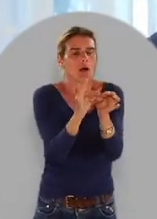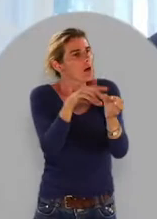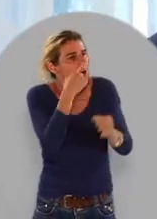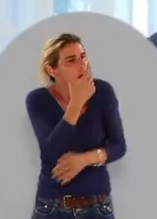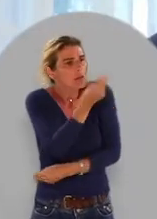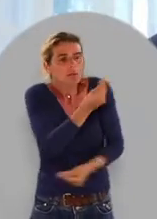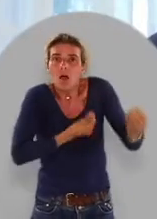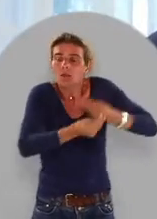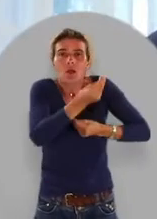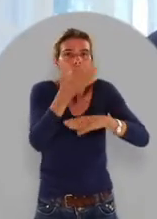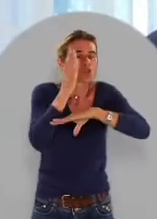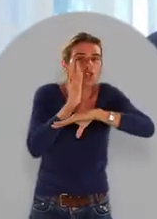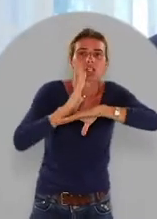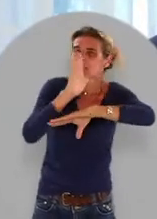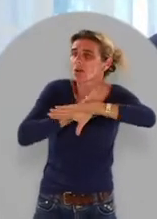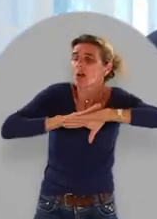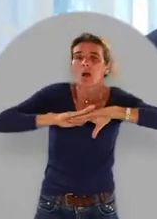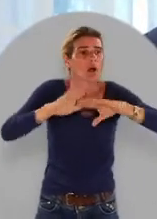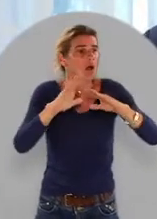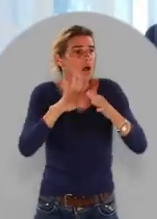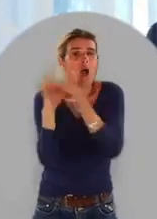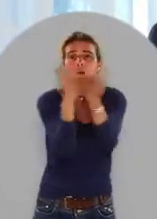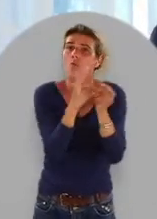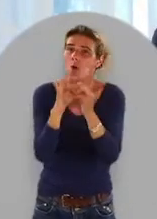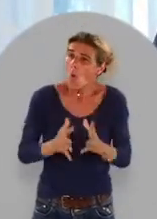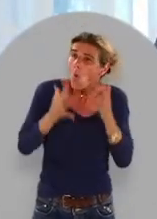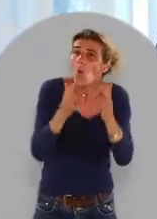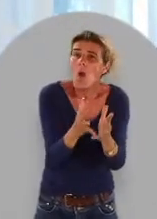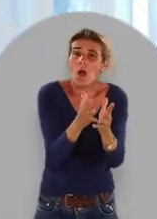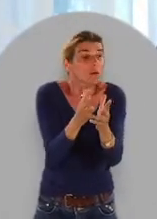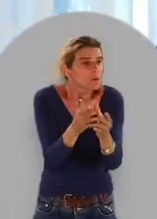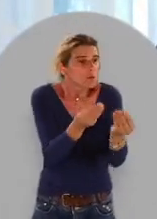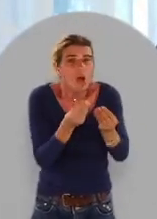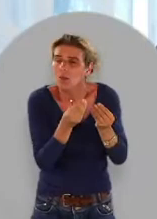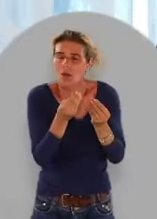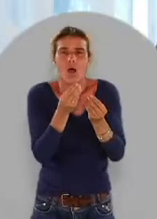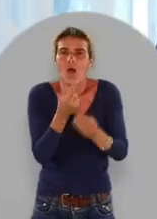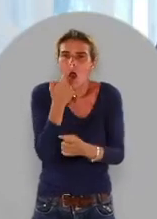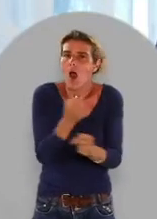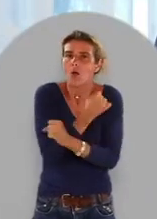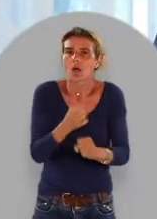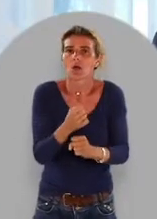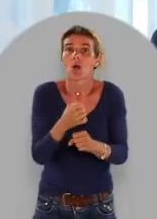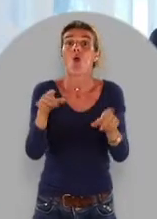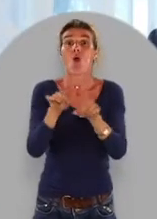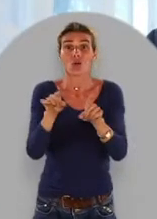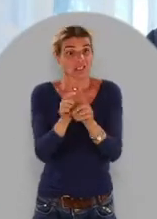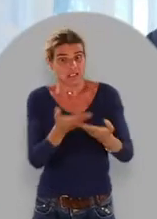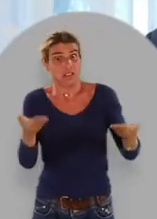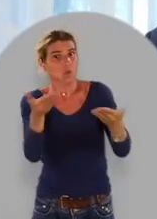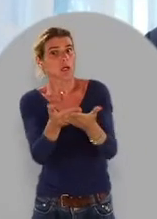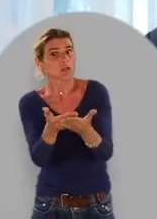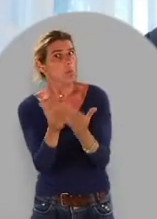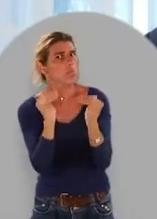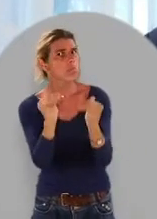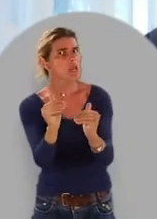spontanéité la gentillesse la générosité et le courage dont elles font preuve même dans une situation des